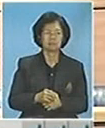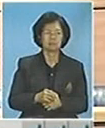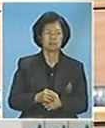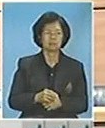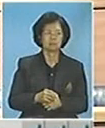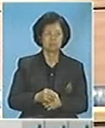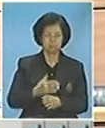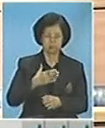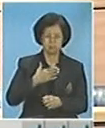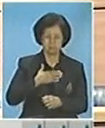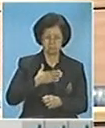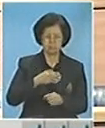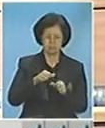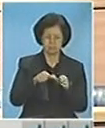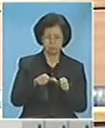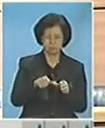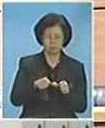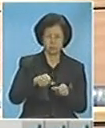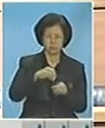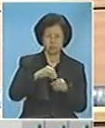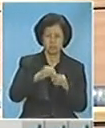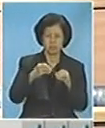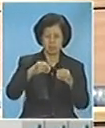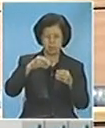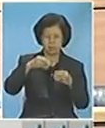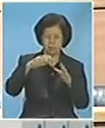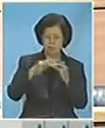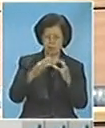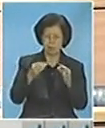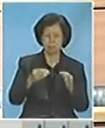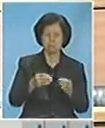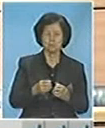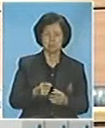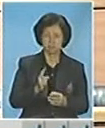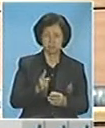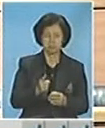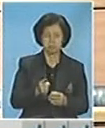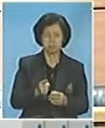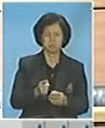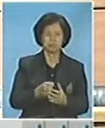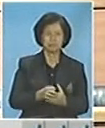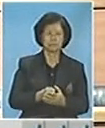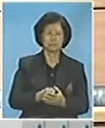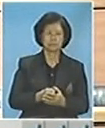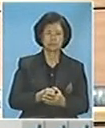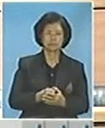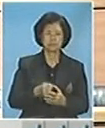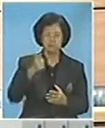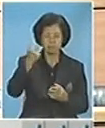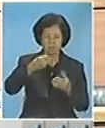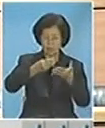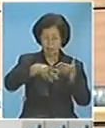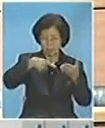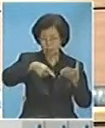ท่านประธานครับผมอยู่ในประเด็นนะครับและผมยืนยันว่าผมอยู่ในประเด็นเนื่องจากว่าร่างพระรา